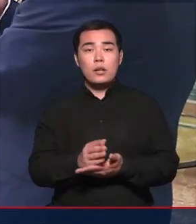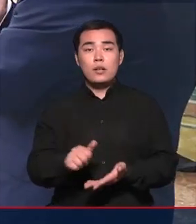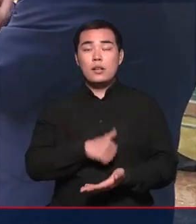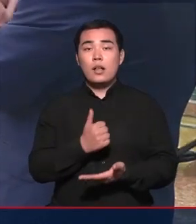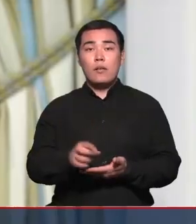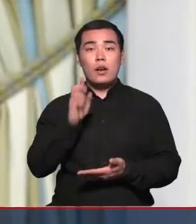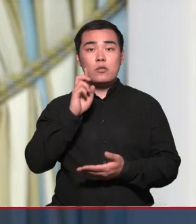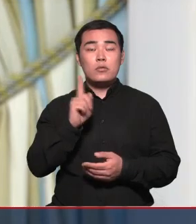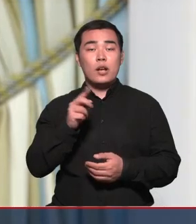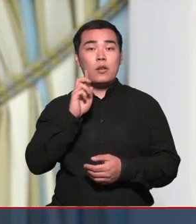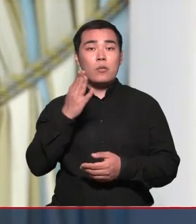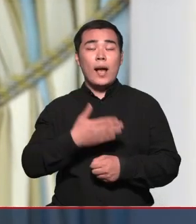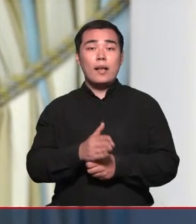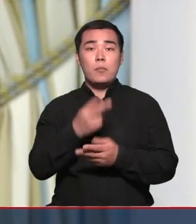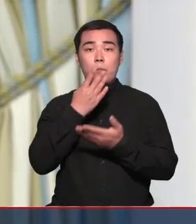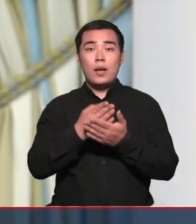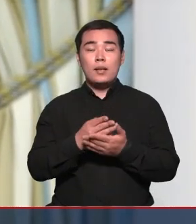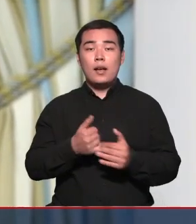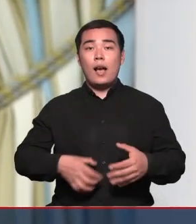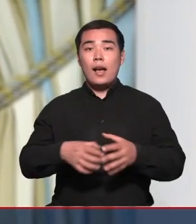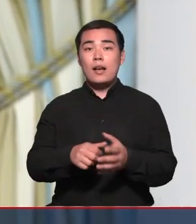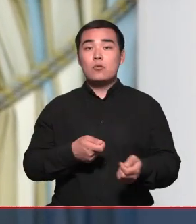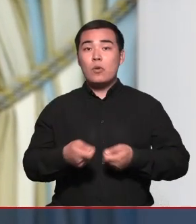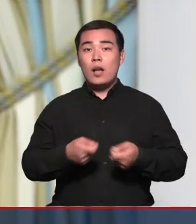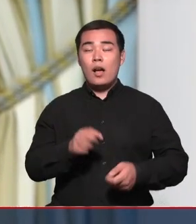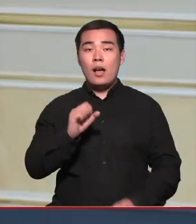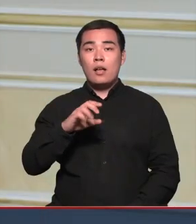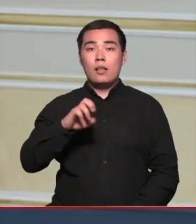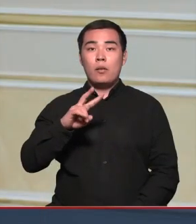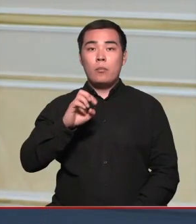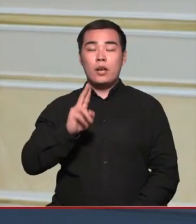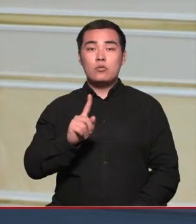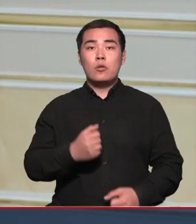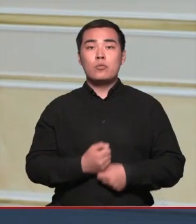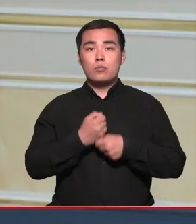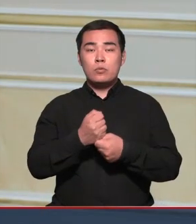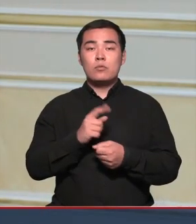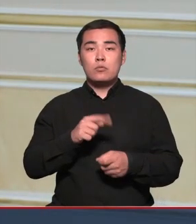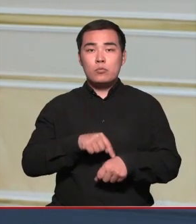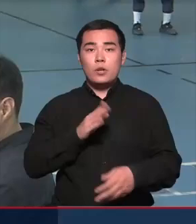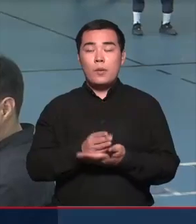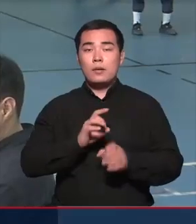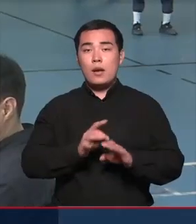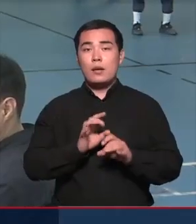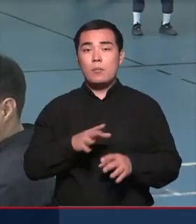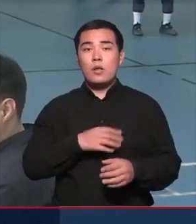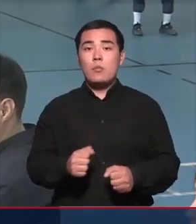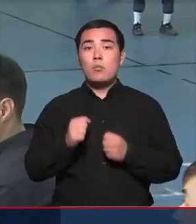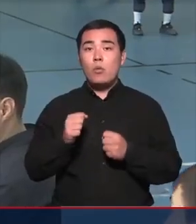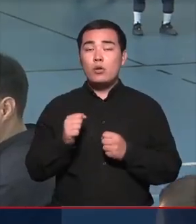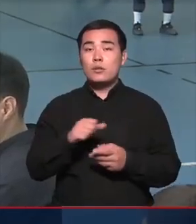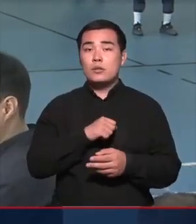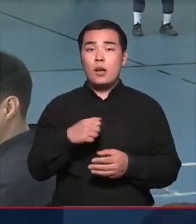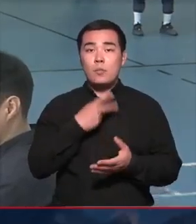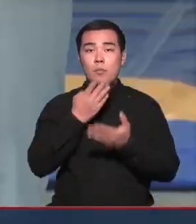туды президент қолынан алған ұлттық құраманың капитаны Асланбек Шымбергенов қолдауды шын сезініп жатқандарын жеткізді. Париж олимпиадасында боксшыға үлкен сенім артылып